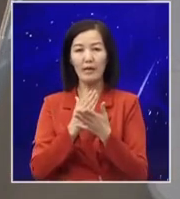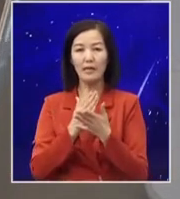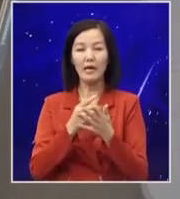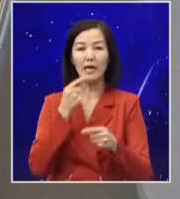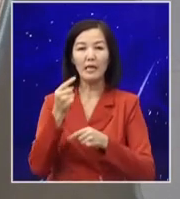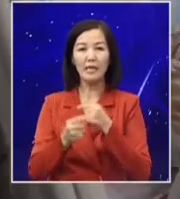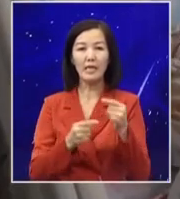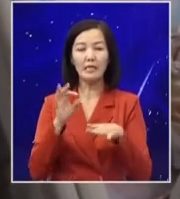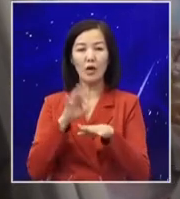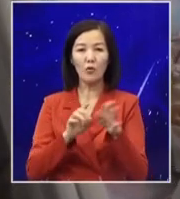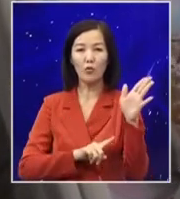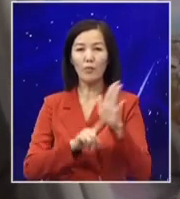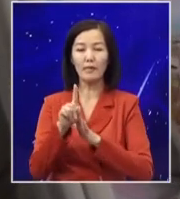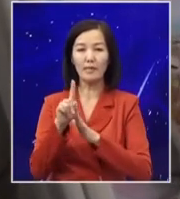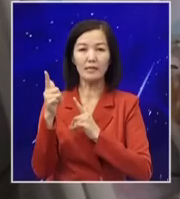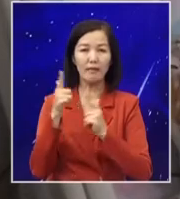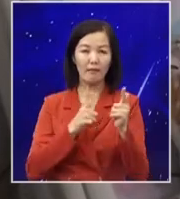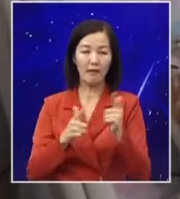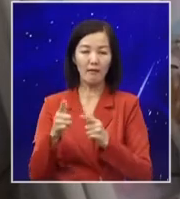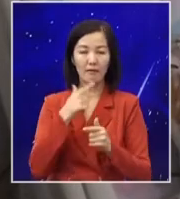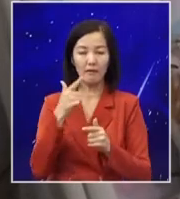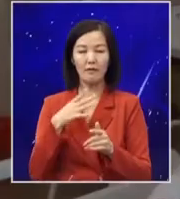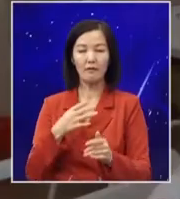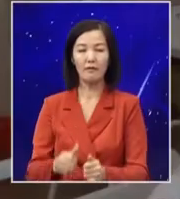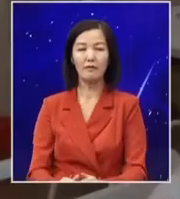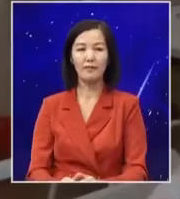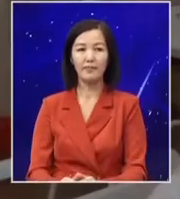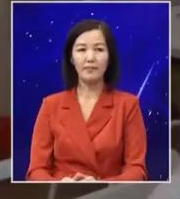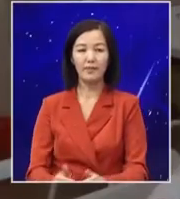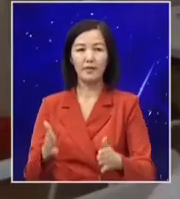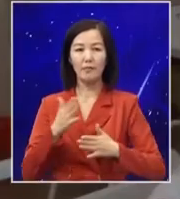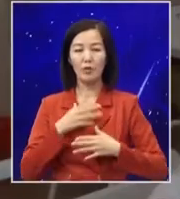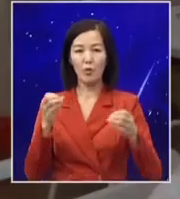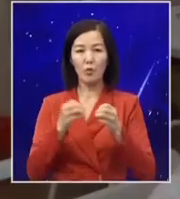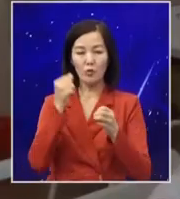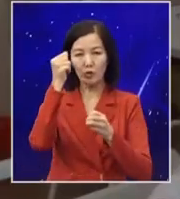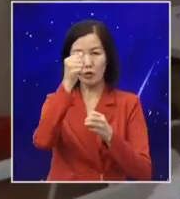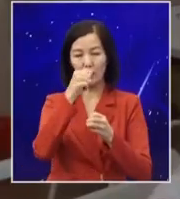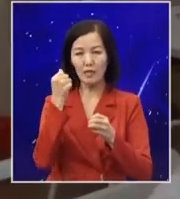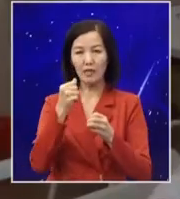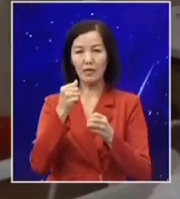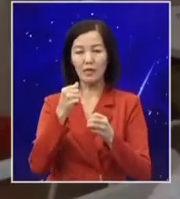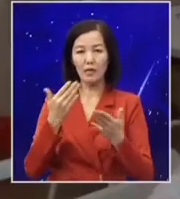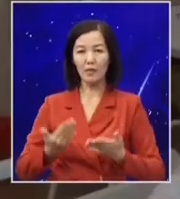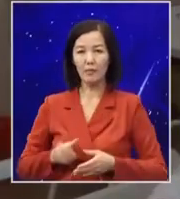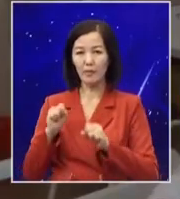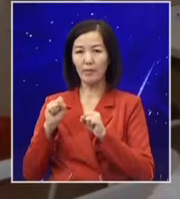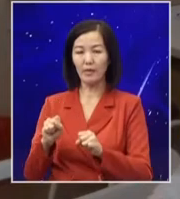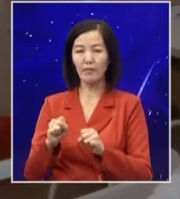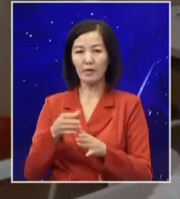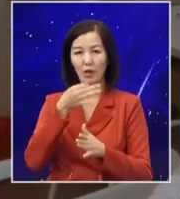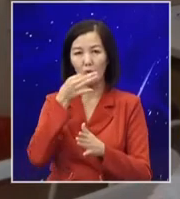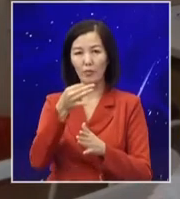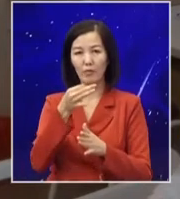толқын бола қалса, құрал сайманымыз дайын дейді дәрігер. Мен 10 жылдық реанимациялық тәжірибемде